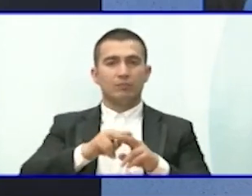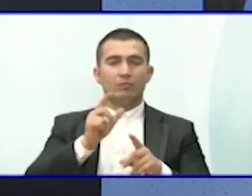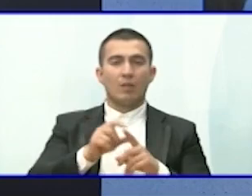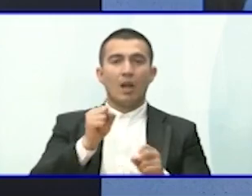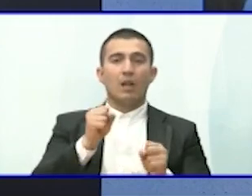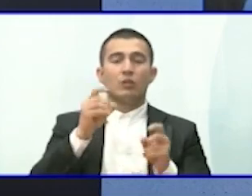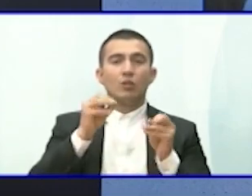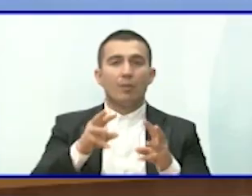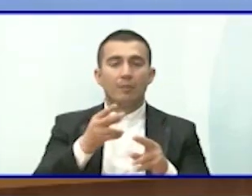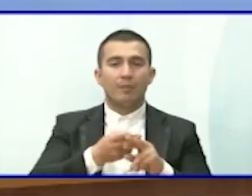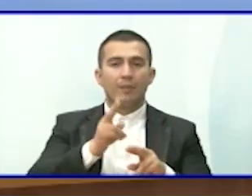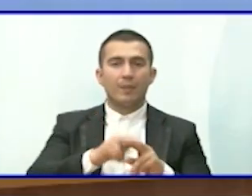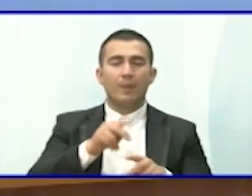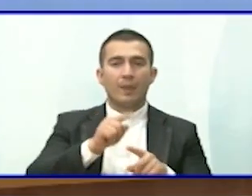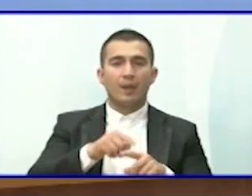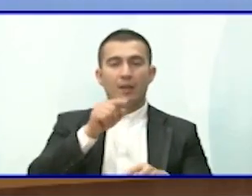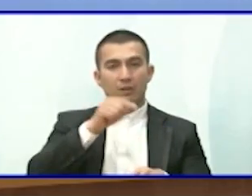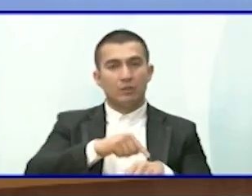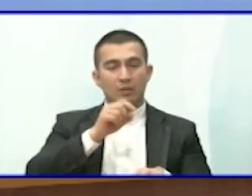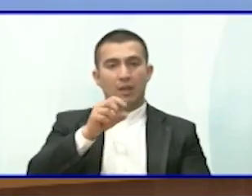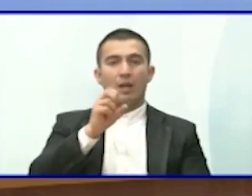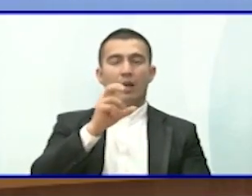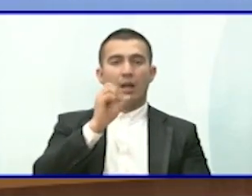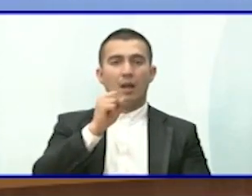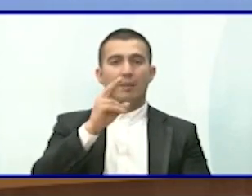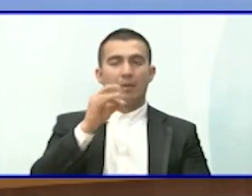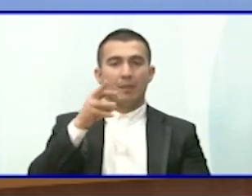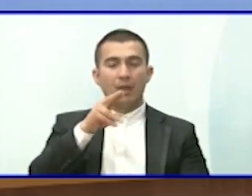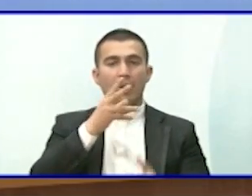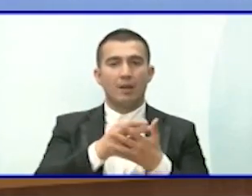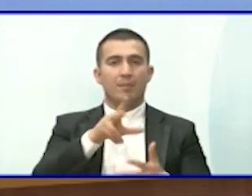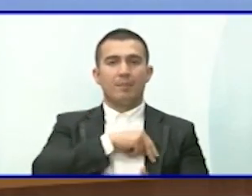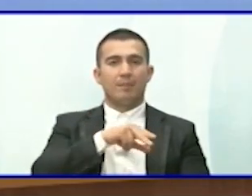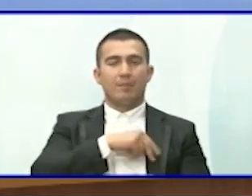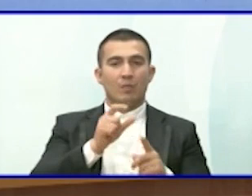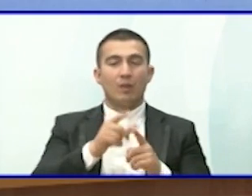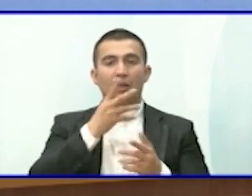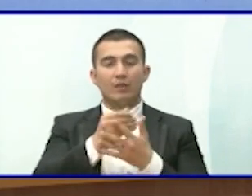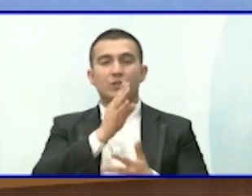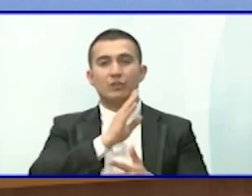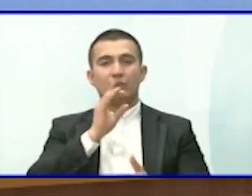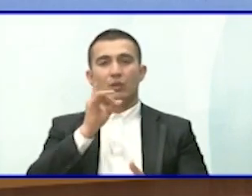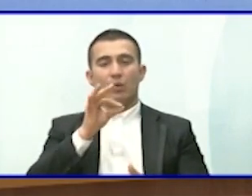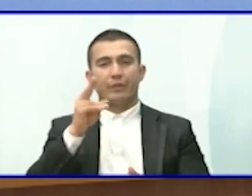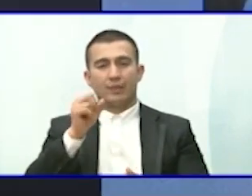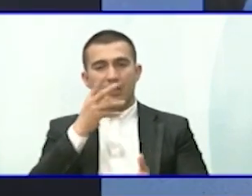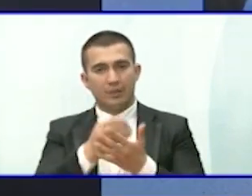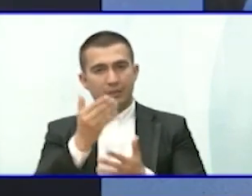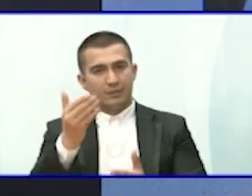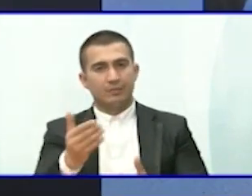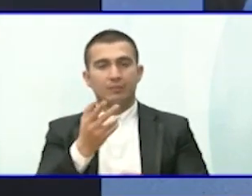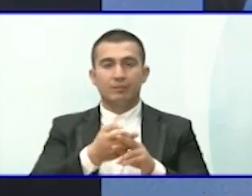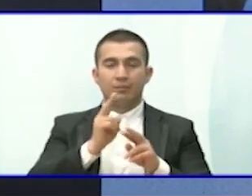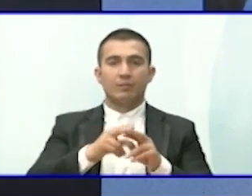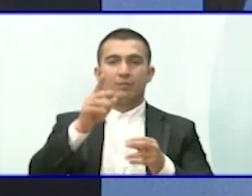чем и а премия премия женского рода и имеет окончание в предложном